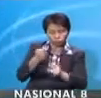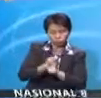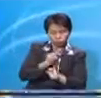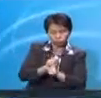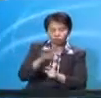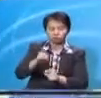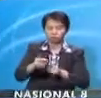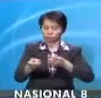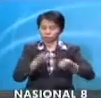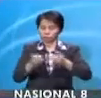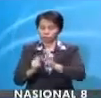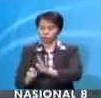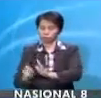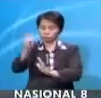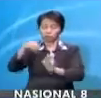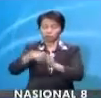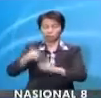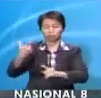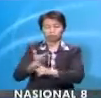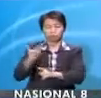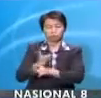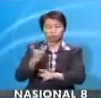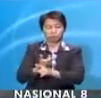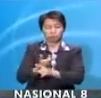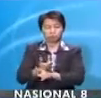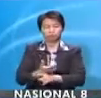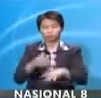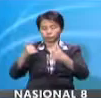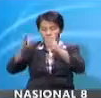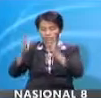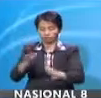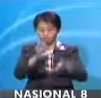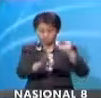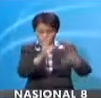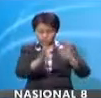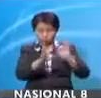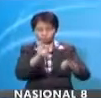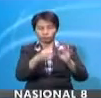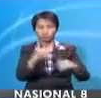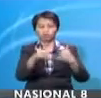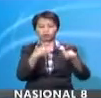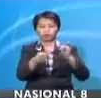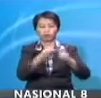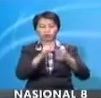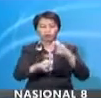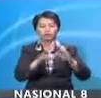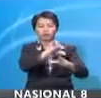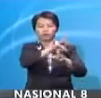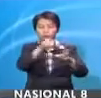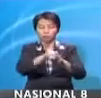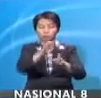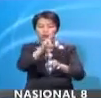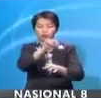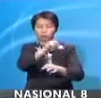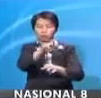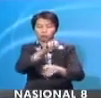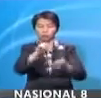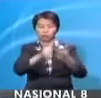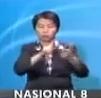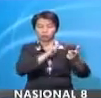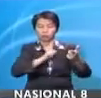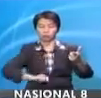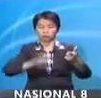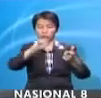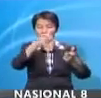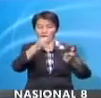dan disiplin yang tinggi dalam latihan. Antara pemain yang terpilih ke perlawanan persahabatan ini termasuk Razi Rahim, Tengku